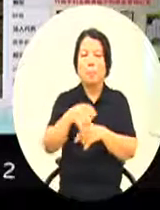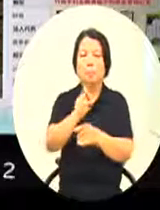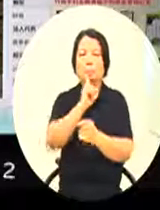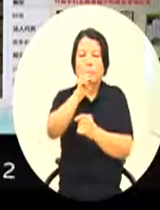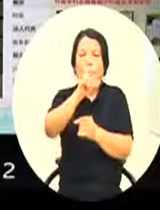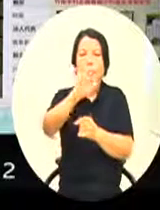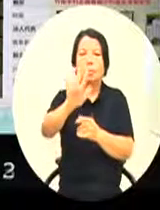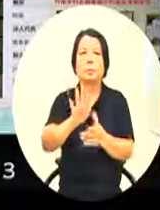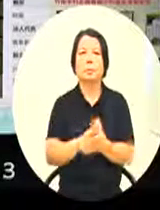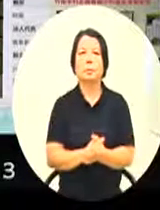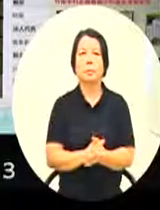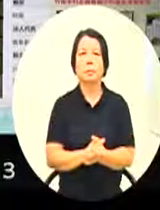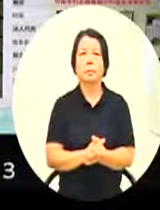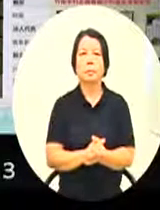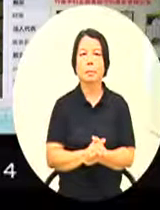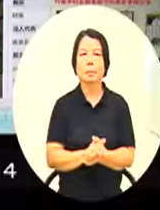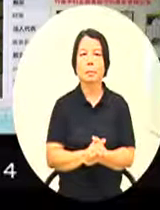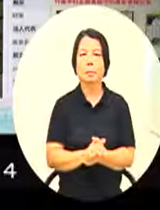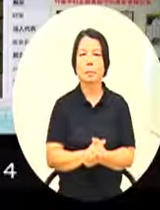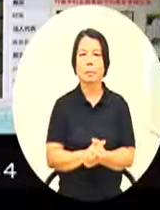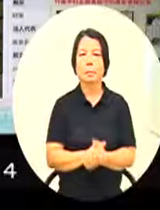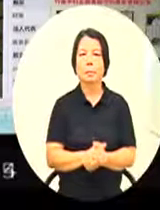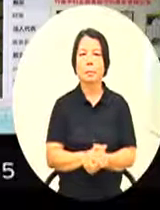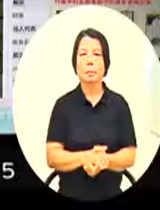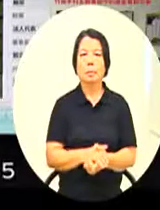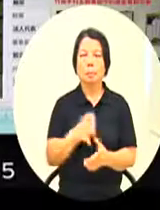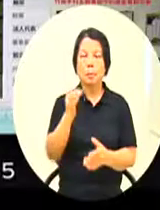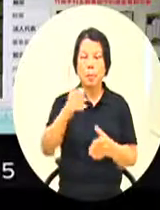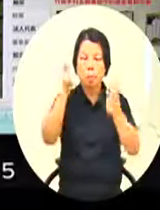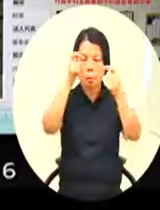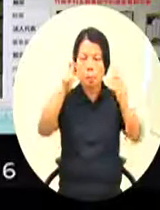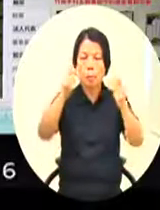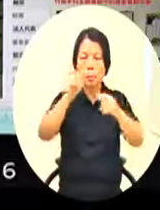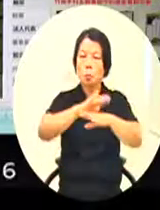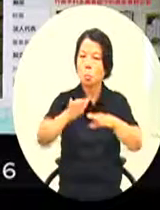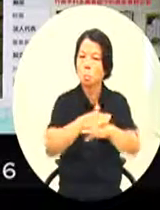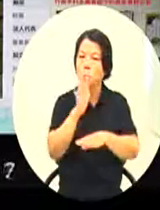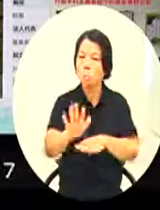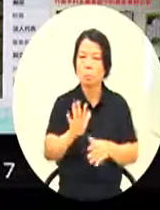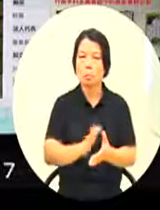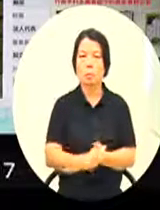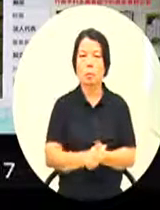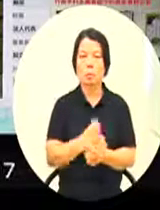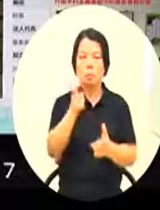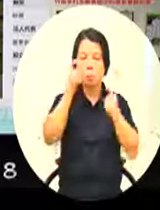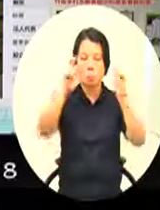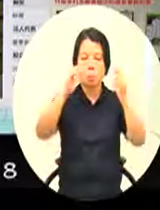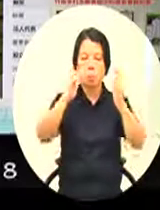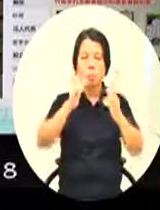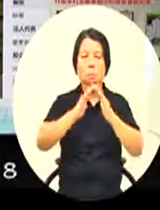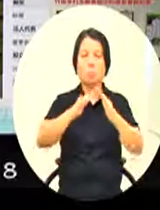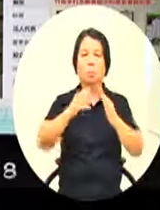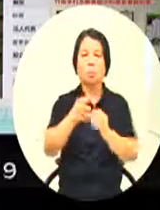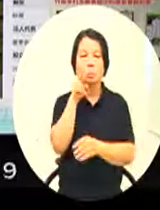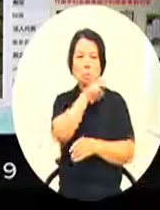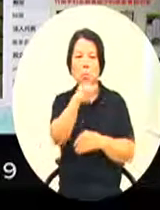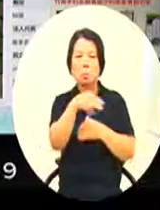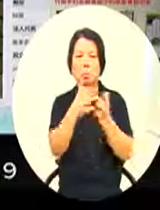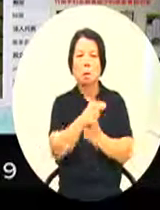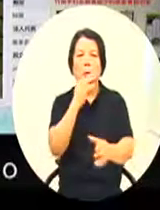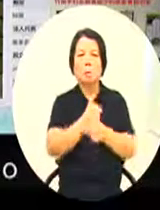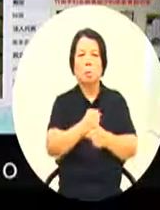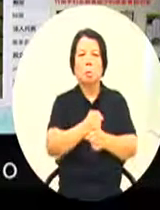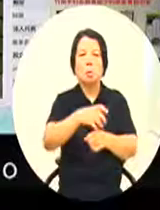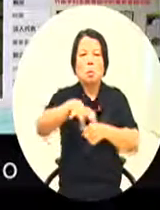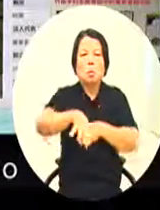了。好，我们会不会看到高雄市有这个版本？我想高雄市看到这个人说，我们过去不要给设办公室，我们特别去